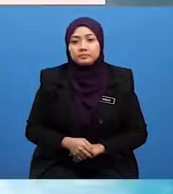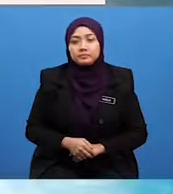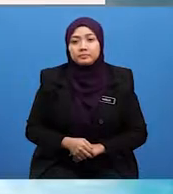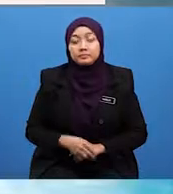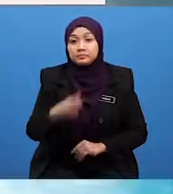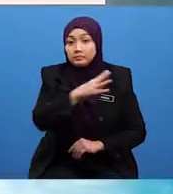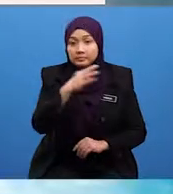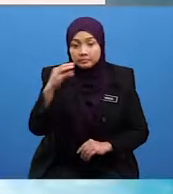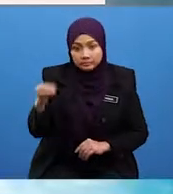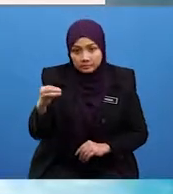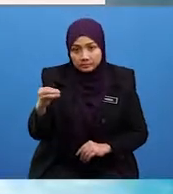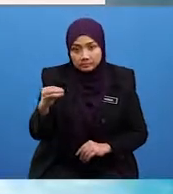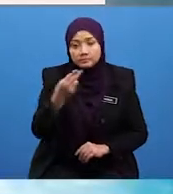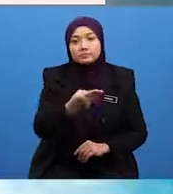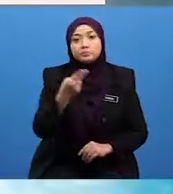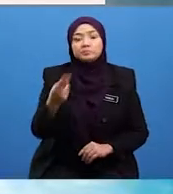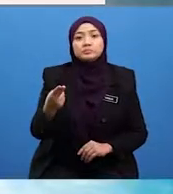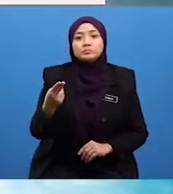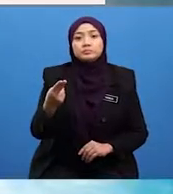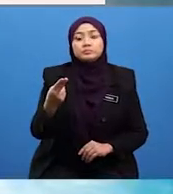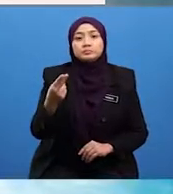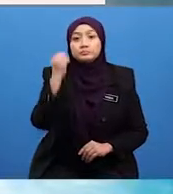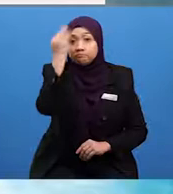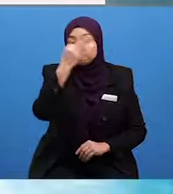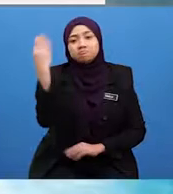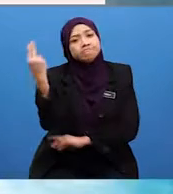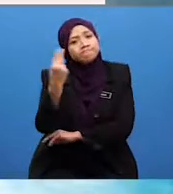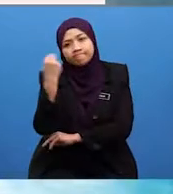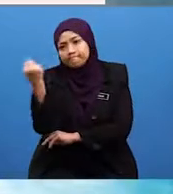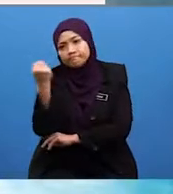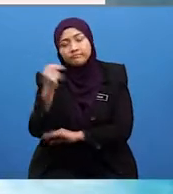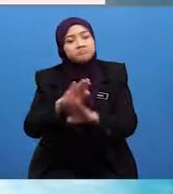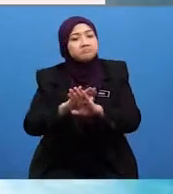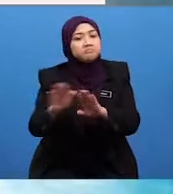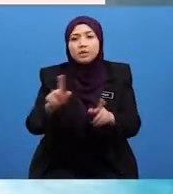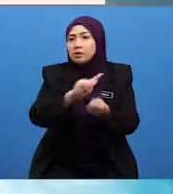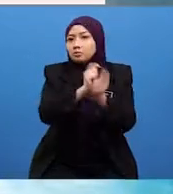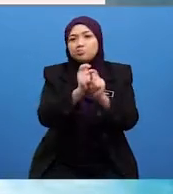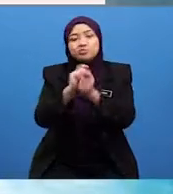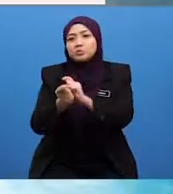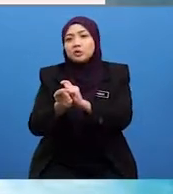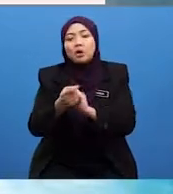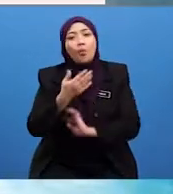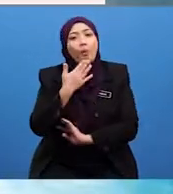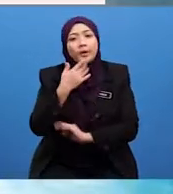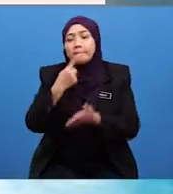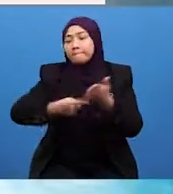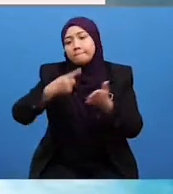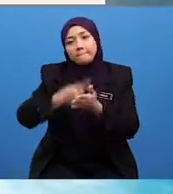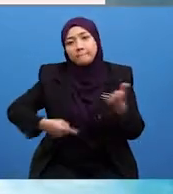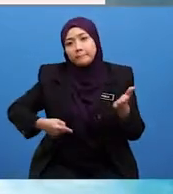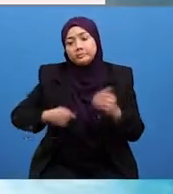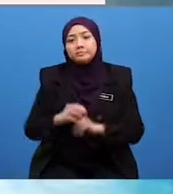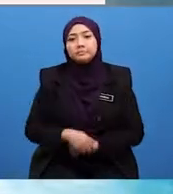Manakala, bahan yang bersifat neutral tidak akan menukarkan warna kertas litmus.